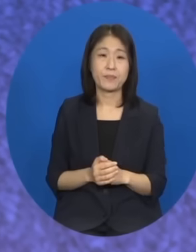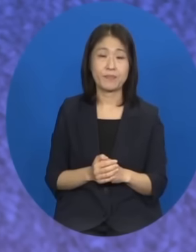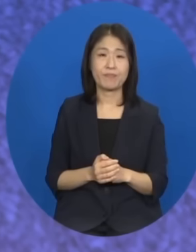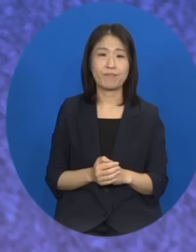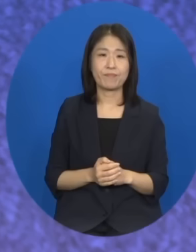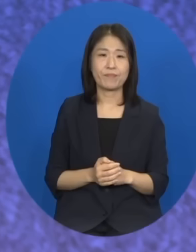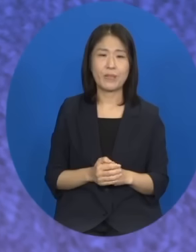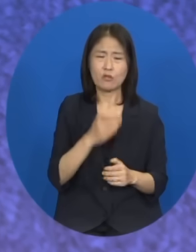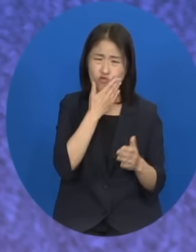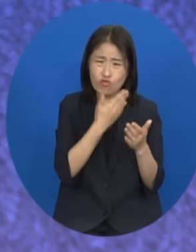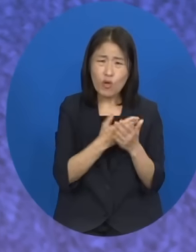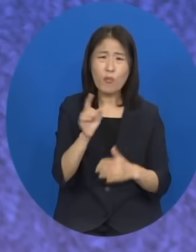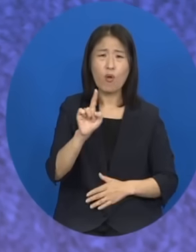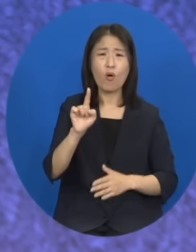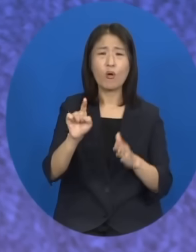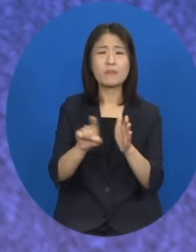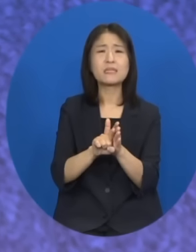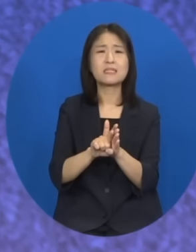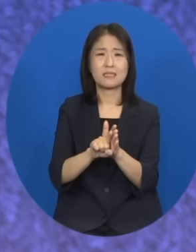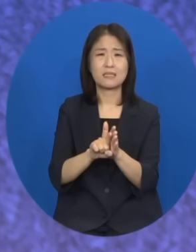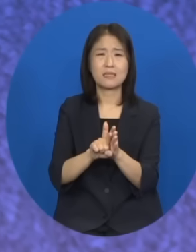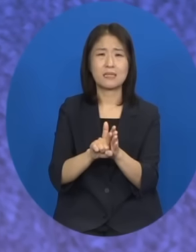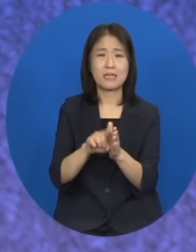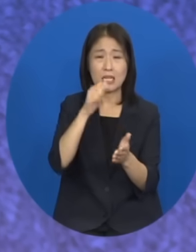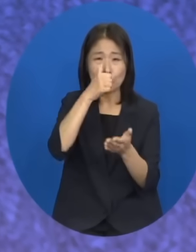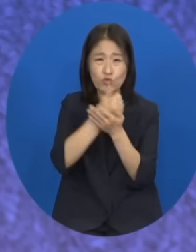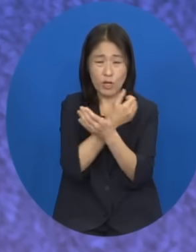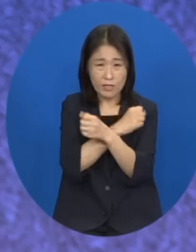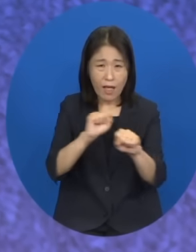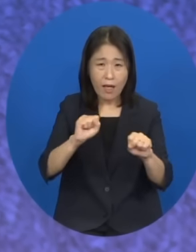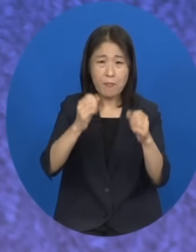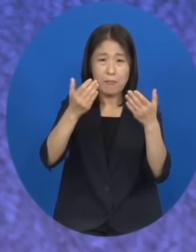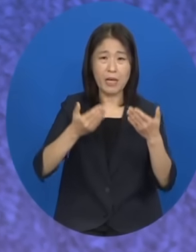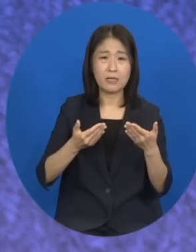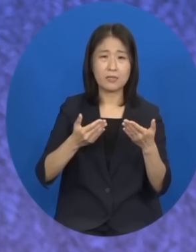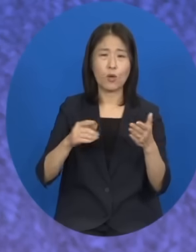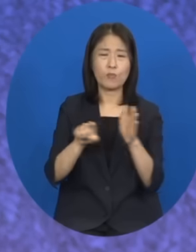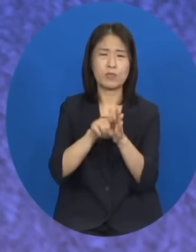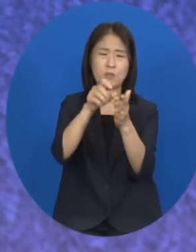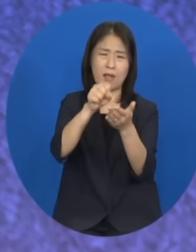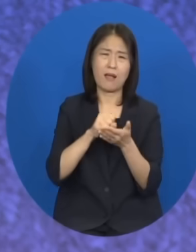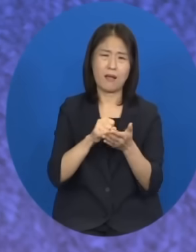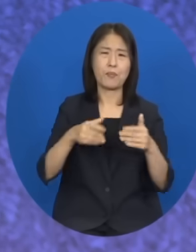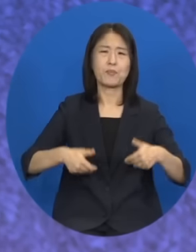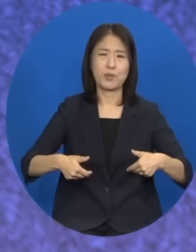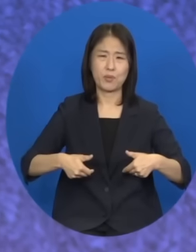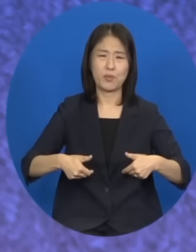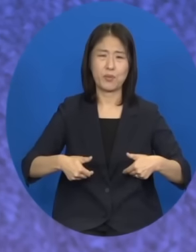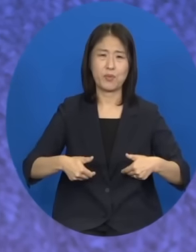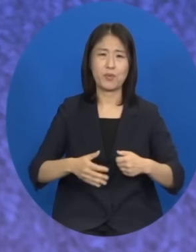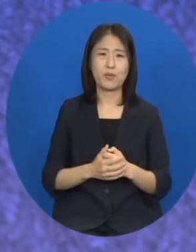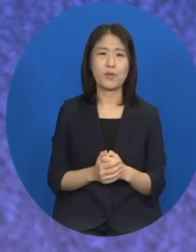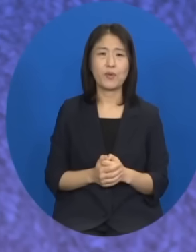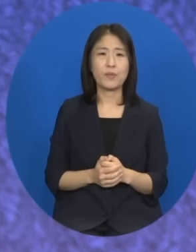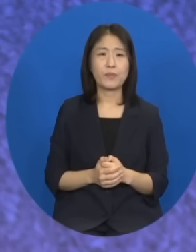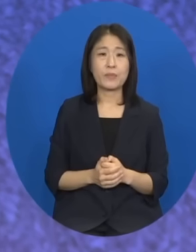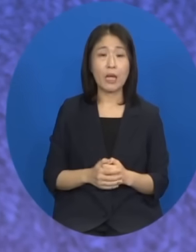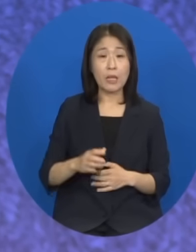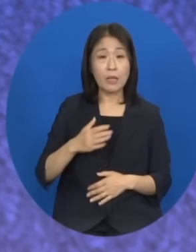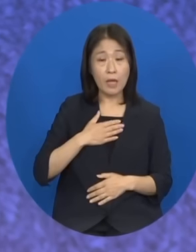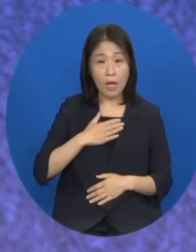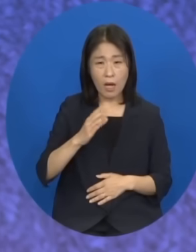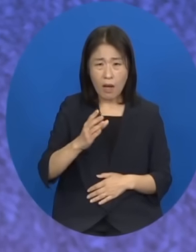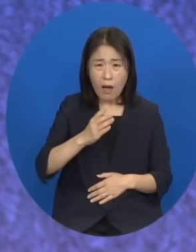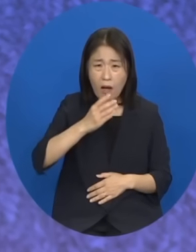믿음이에요. 죄사함을 받은 것은 믿음으로 취해요. 내가 죄사함을 받았어. 근데 내가 거룩하게